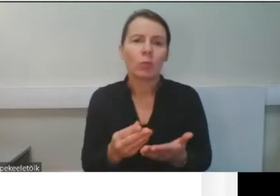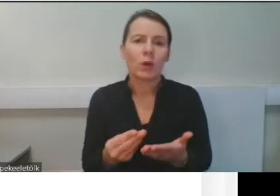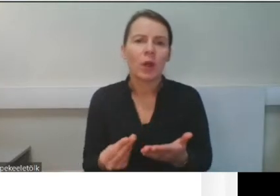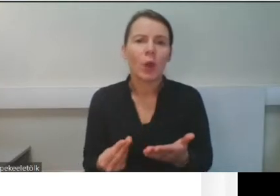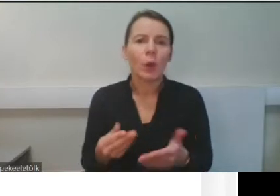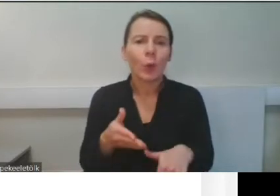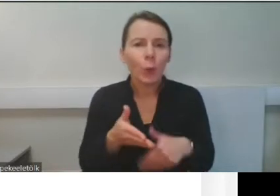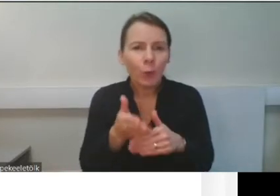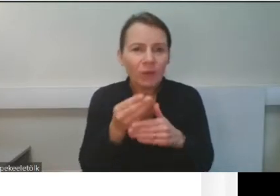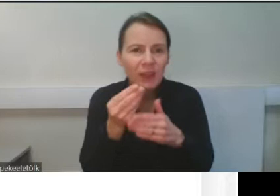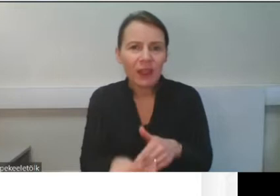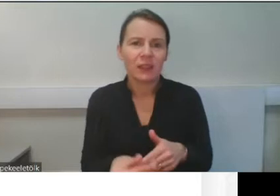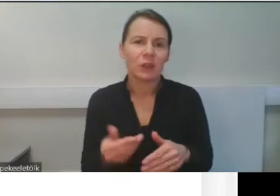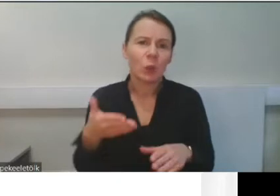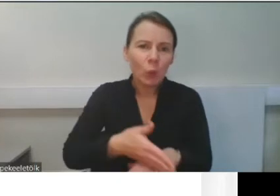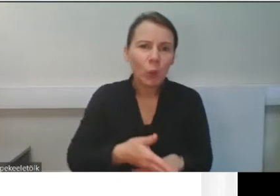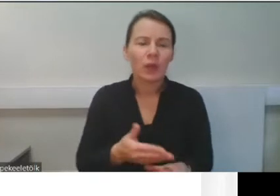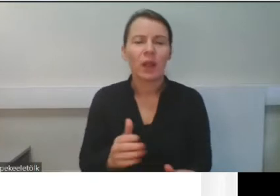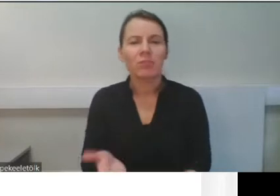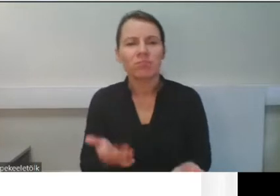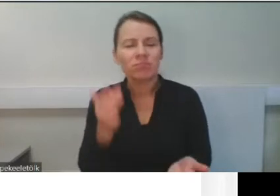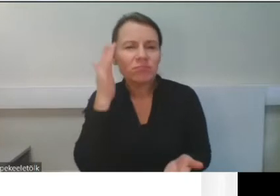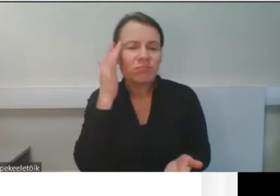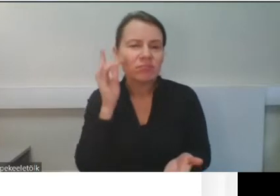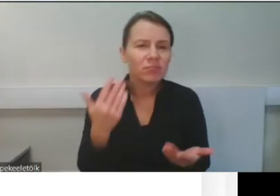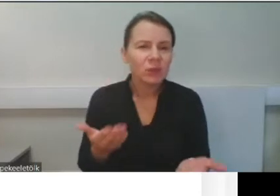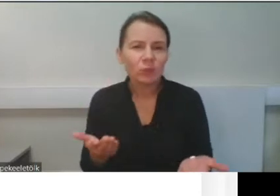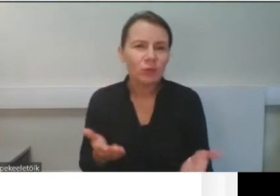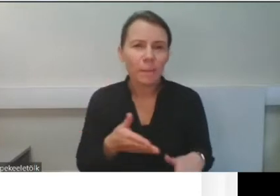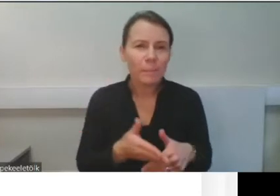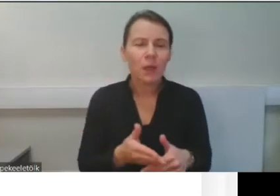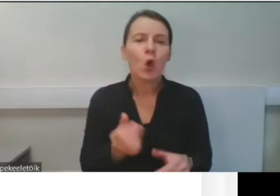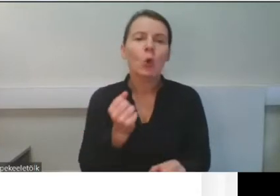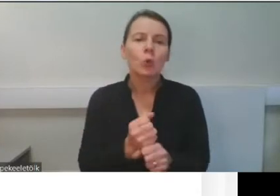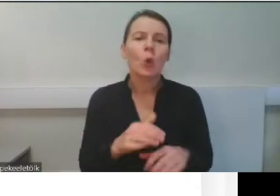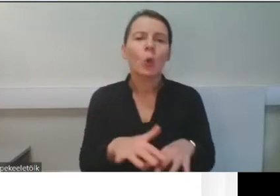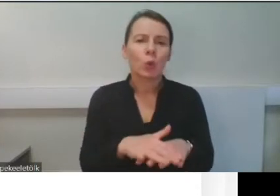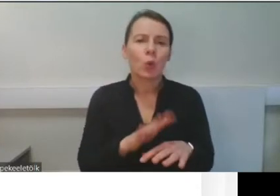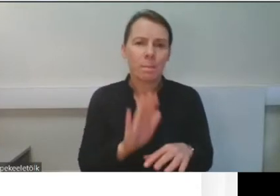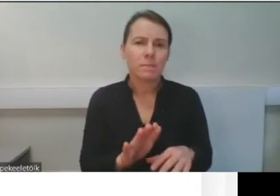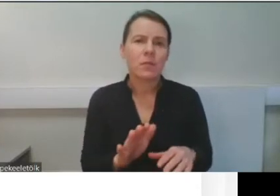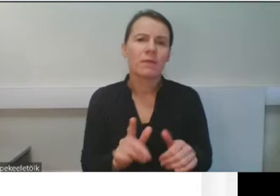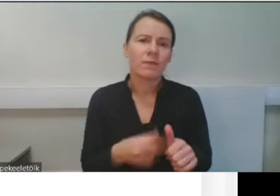on mõtteid, kommentaare, et võib ka chatisse kirjutada.